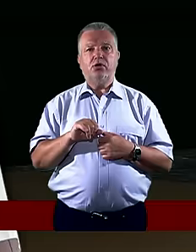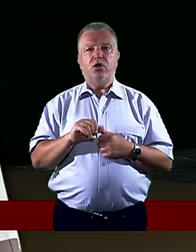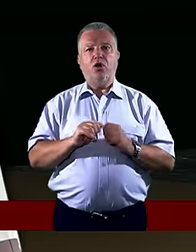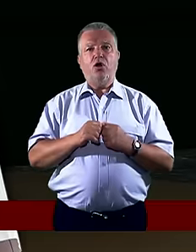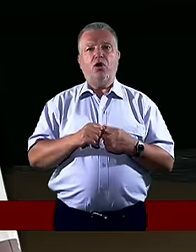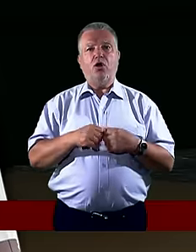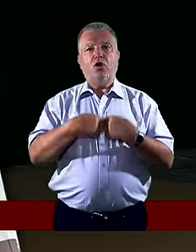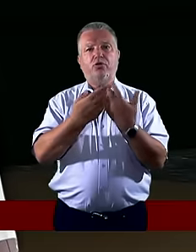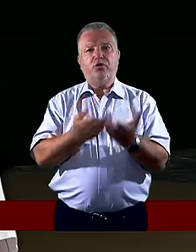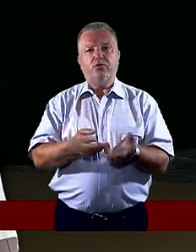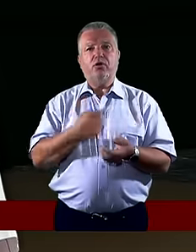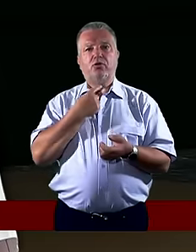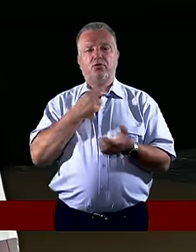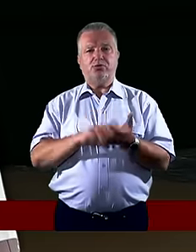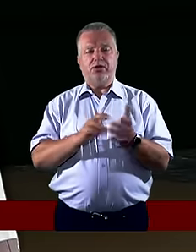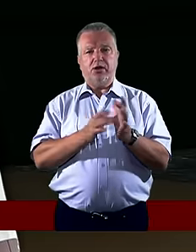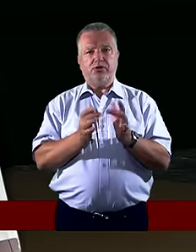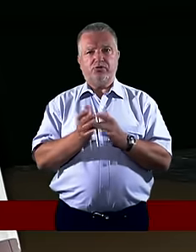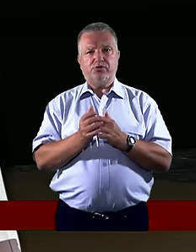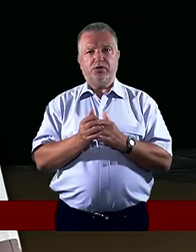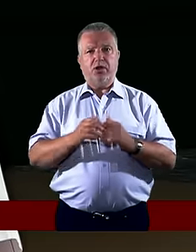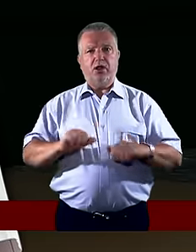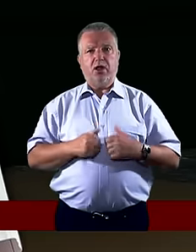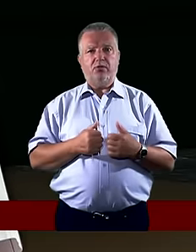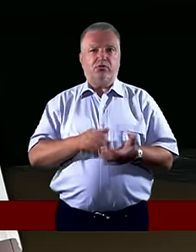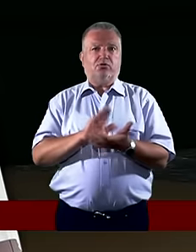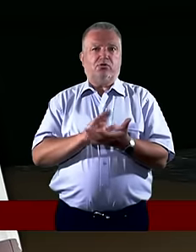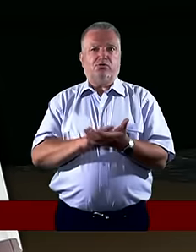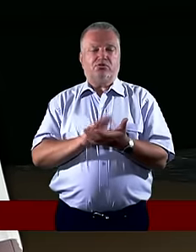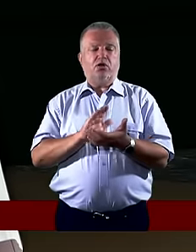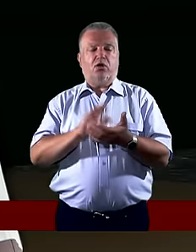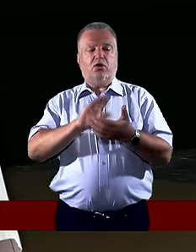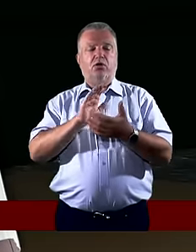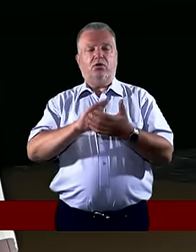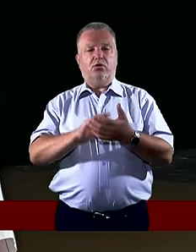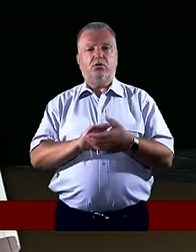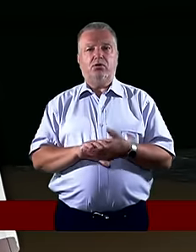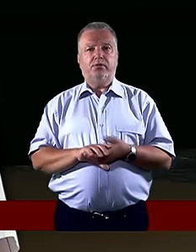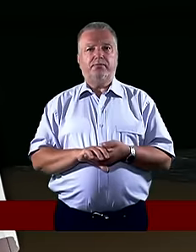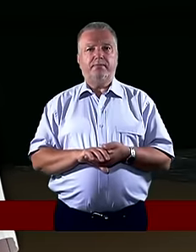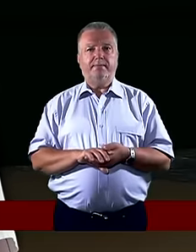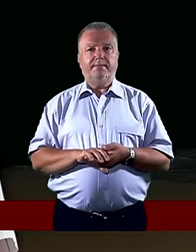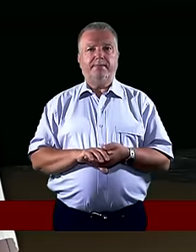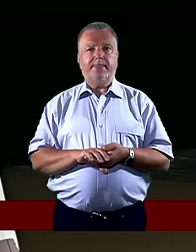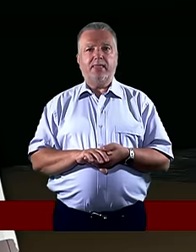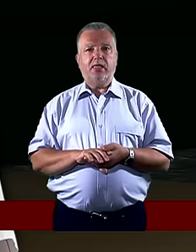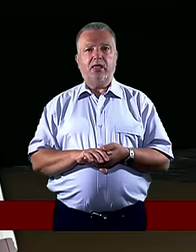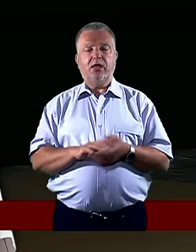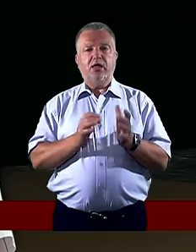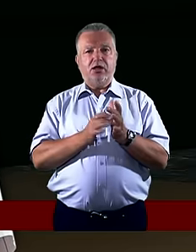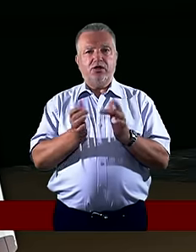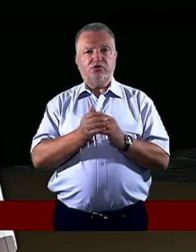na niego głosowali, albo głośno krzyczeli hura, czy klaskali, żeby on miał z tego